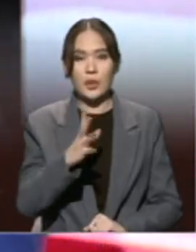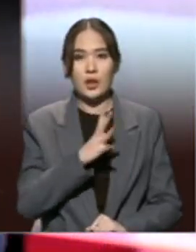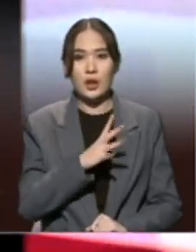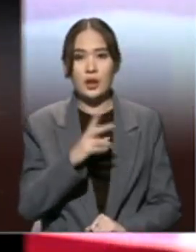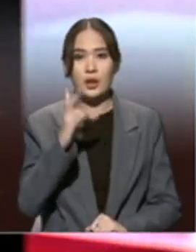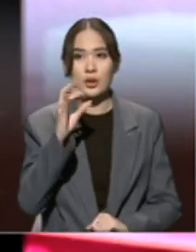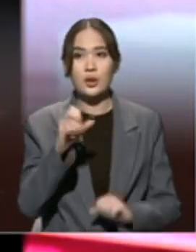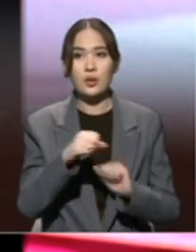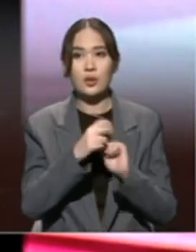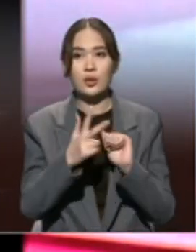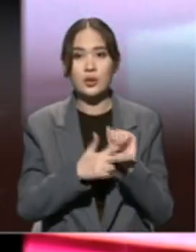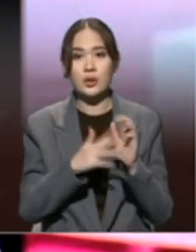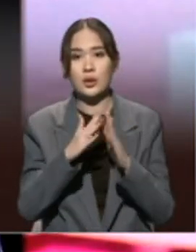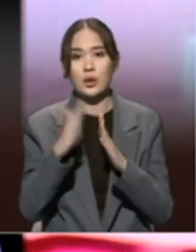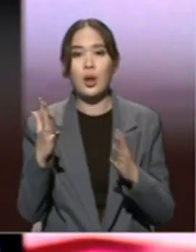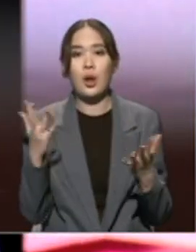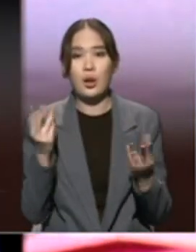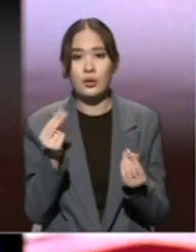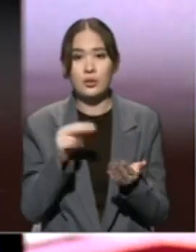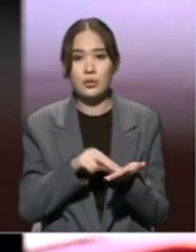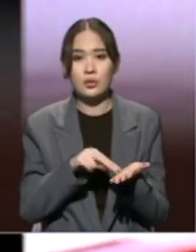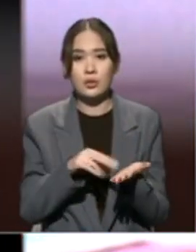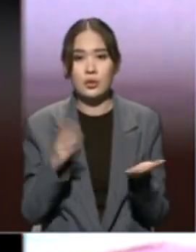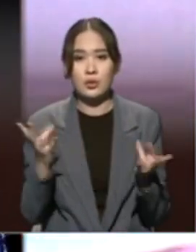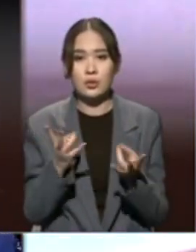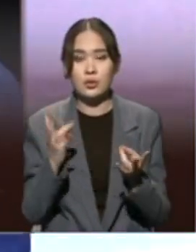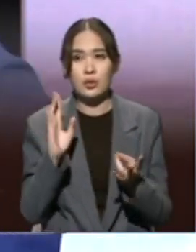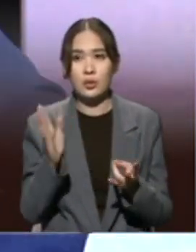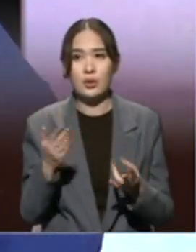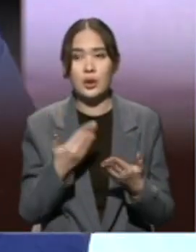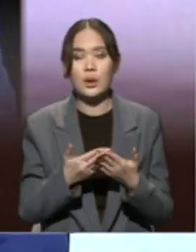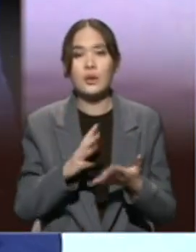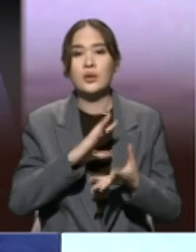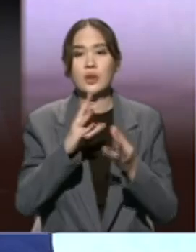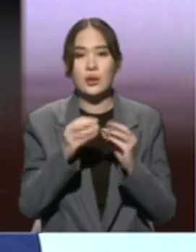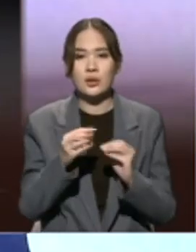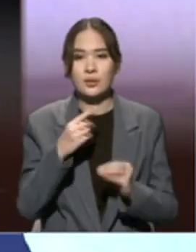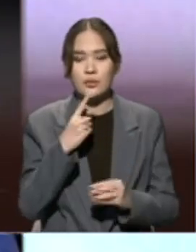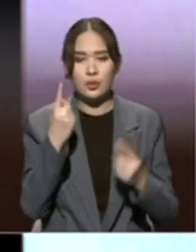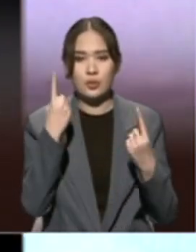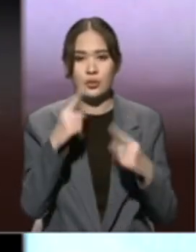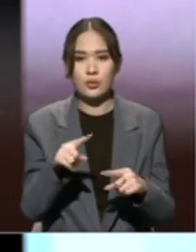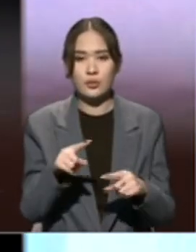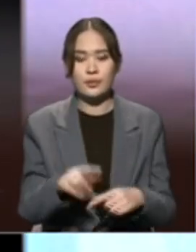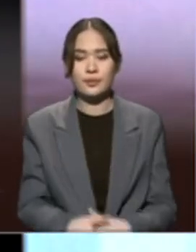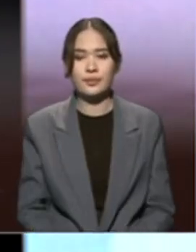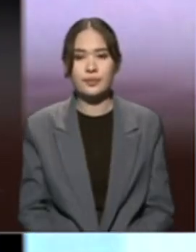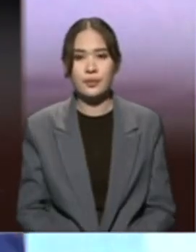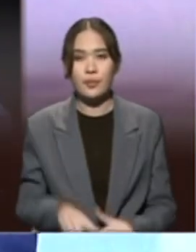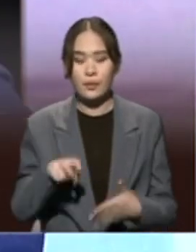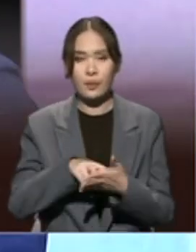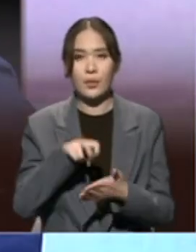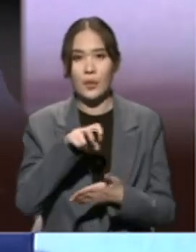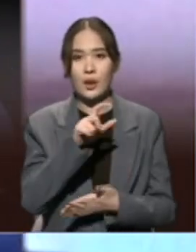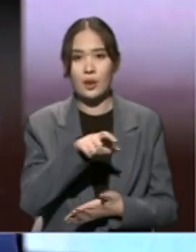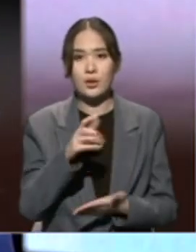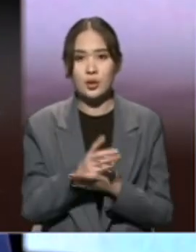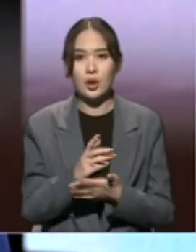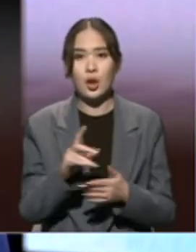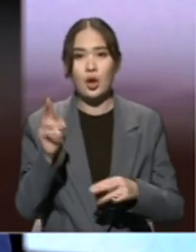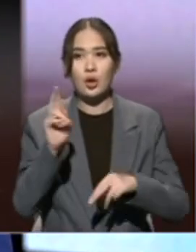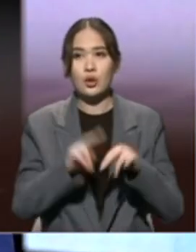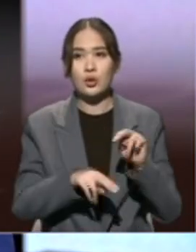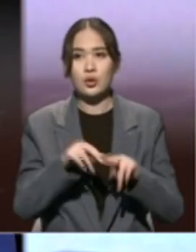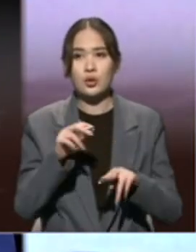Ал ол 18-ден кейін ол ақша құны қандай болады? Сіз басқа тақырыпқа кетіп қалдыңыз. Жоқ, негізі деп отырмын. WhatsApp-қа келген хабарламамыз бар екен. Құрылысшыларға шағын жуытпайды, оның